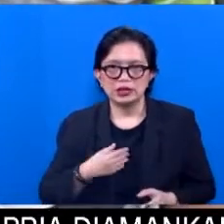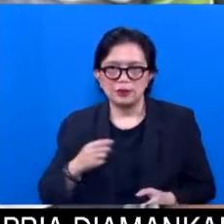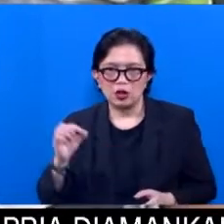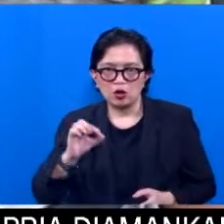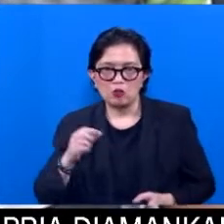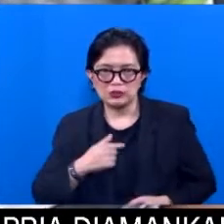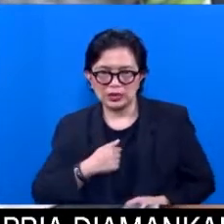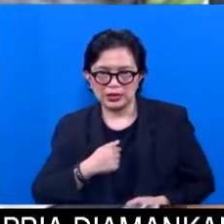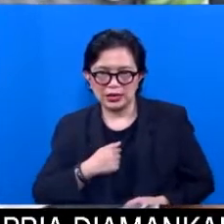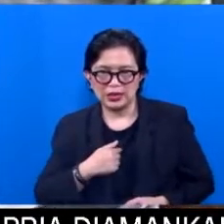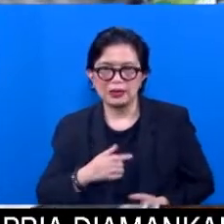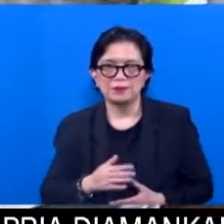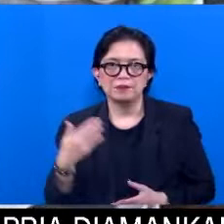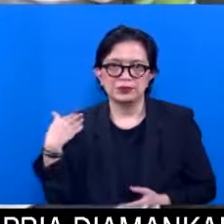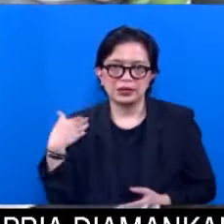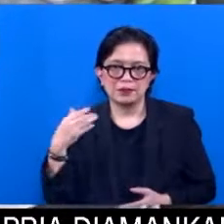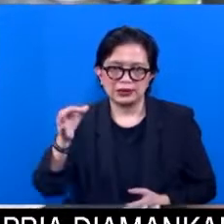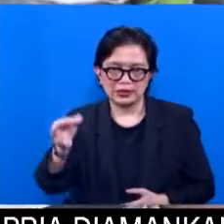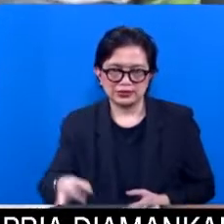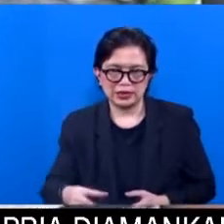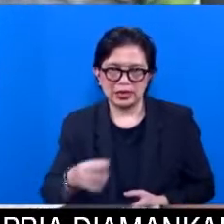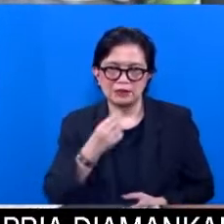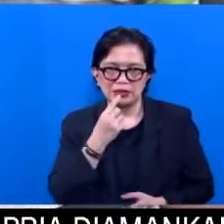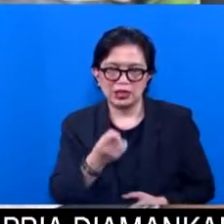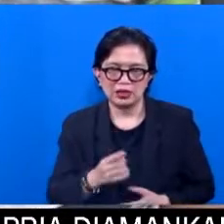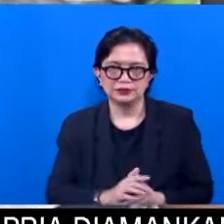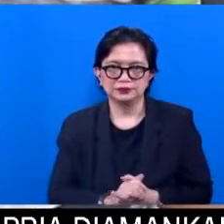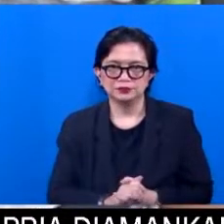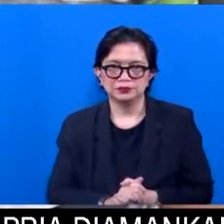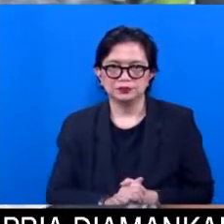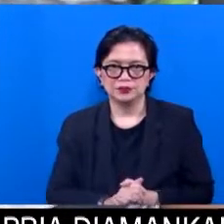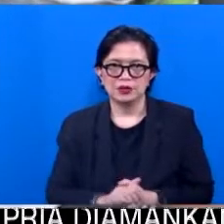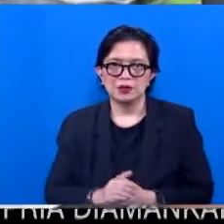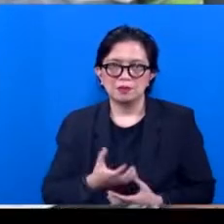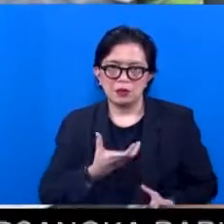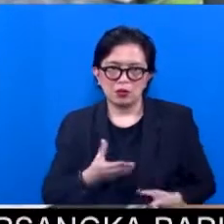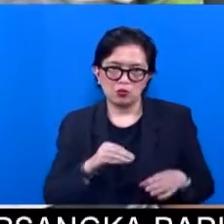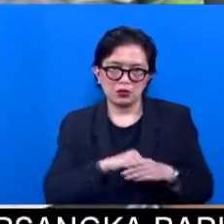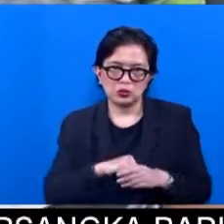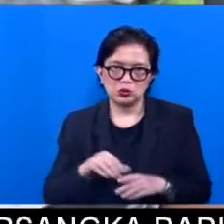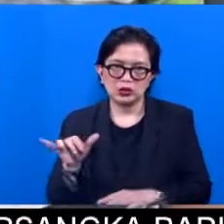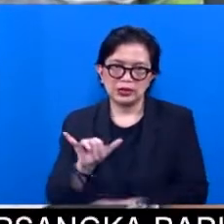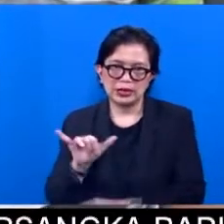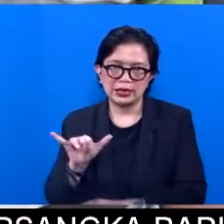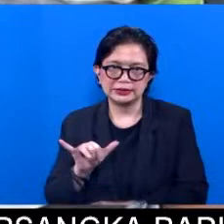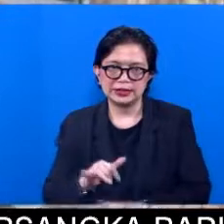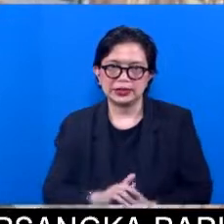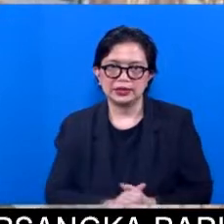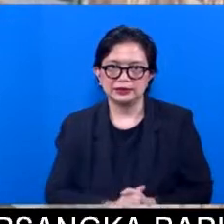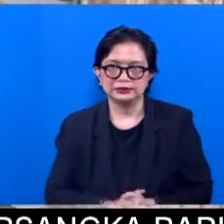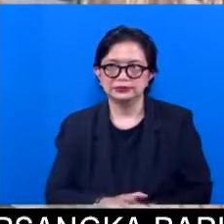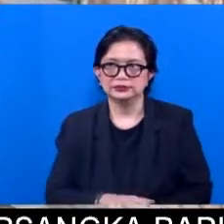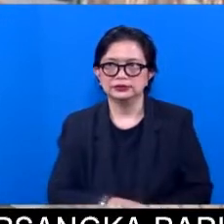perangkat desa, nah saya menyampaikan sama aku ke yayasan mau enggak, sana aku masuk ke yayasan.